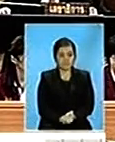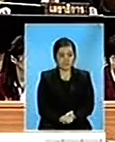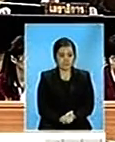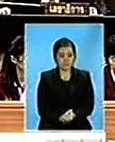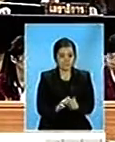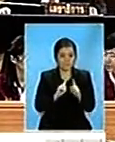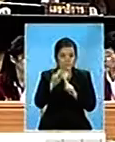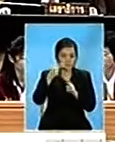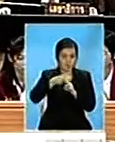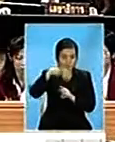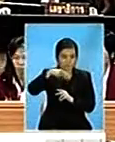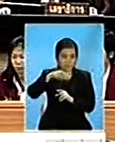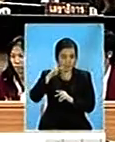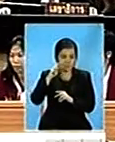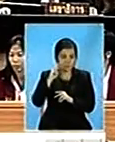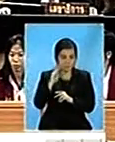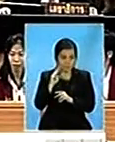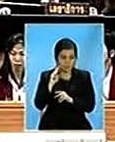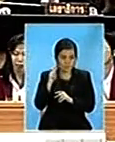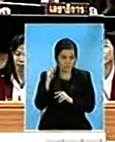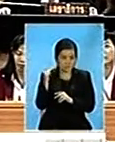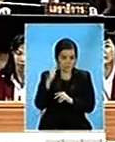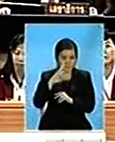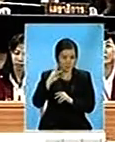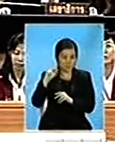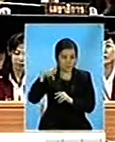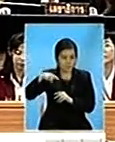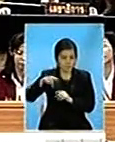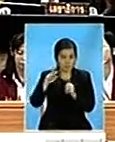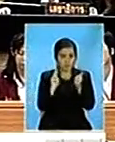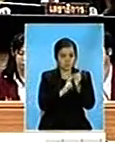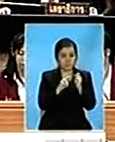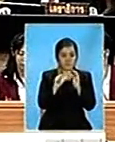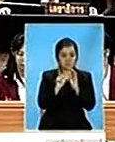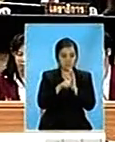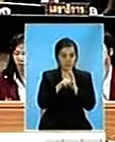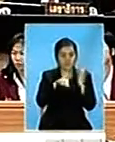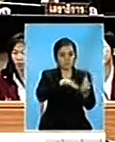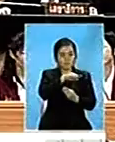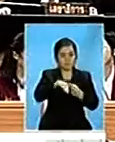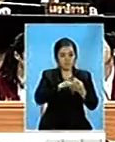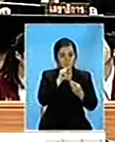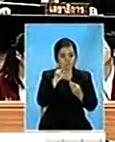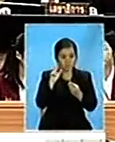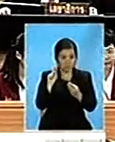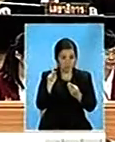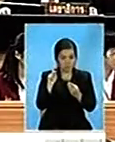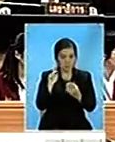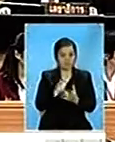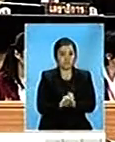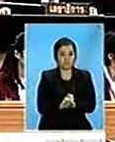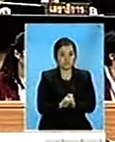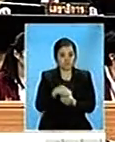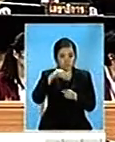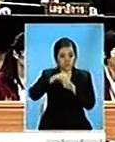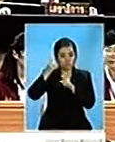1. นางพรทิพย์โลดธรรมรงค์รองเลขาธิการสภาที่ปรึกษาเศรษฐกิจและสังคมแห่งชาติครับรักษาราช